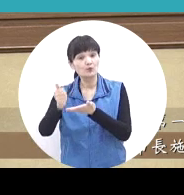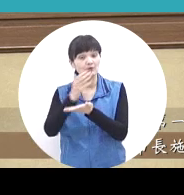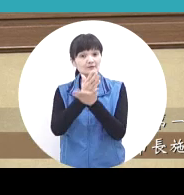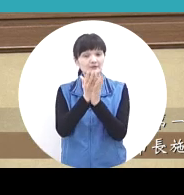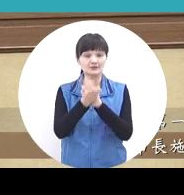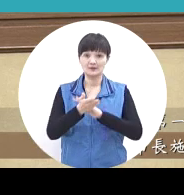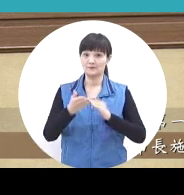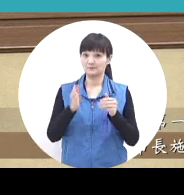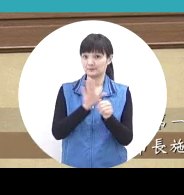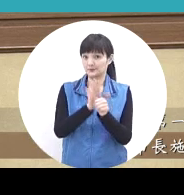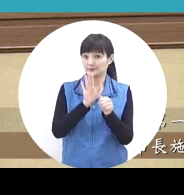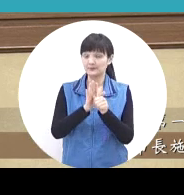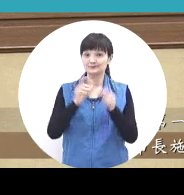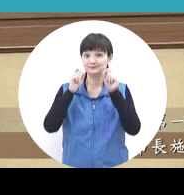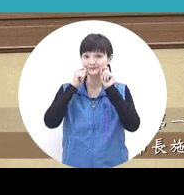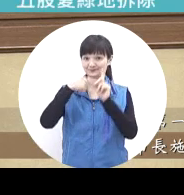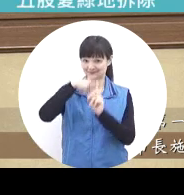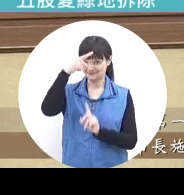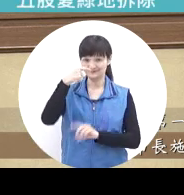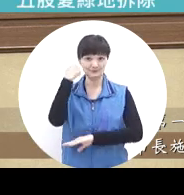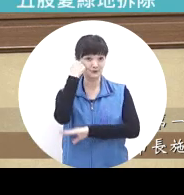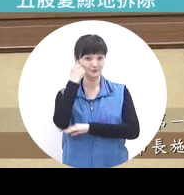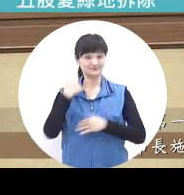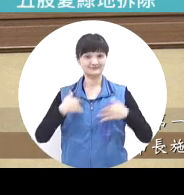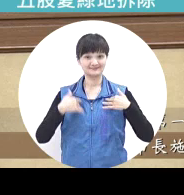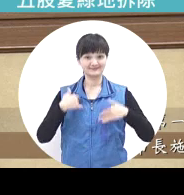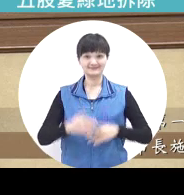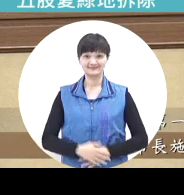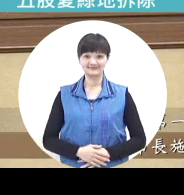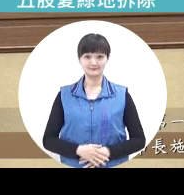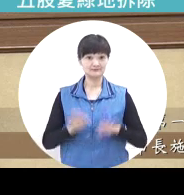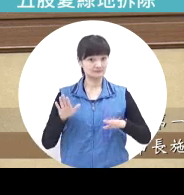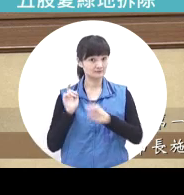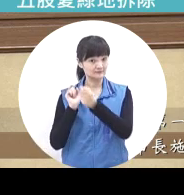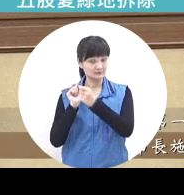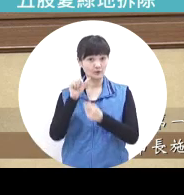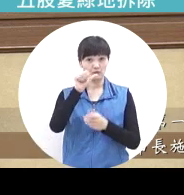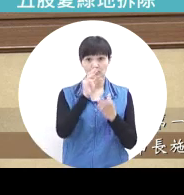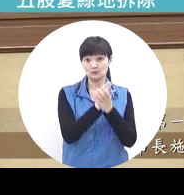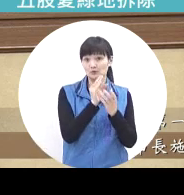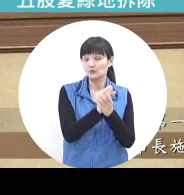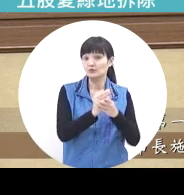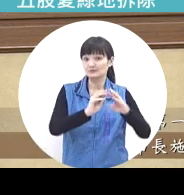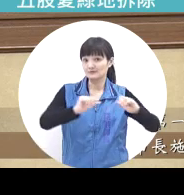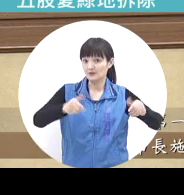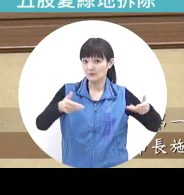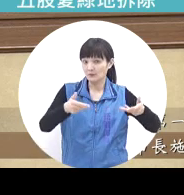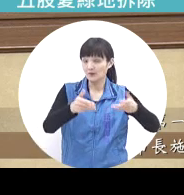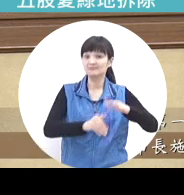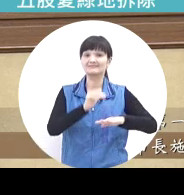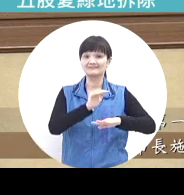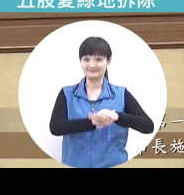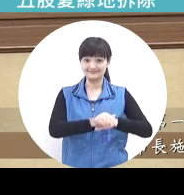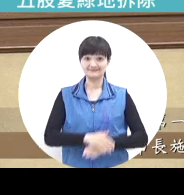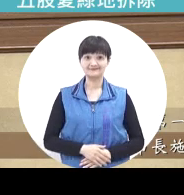民众能够安居。所以这一段时间的五股下立地已经完成了，核准了161件